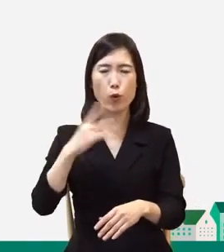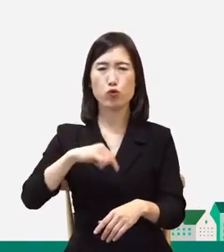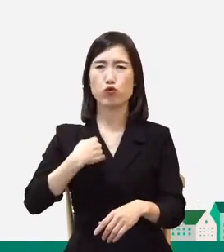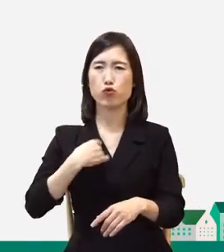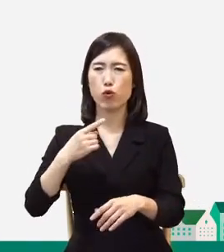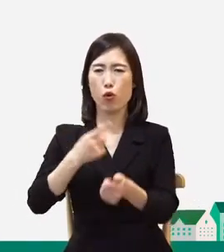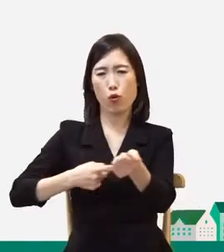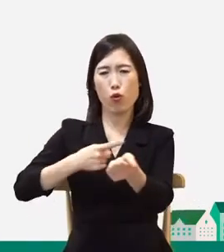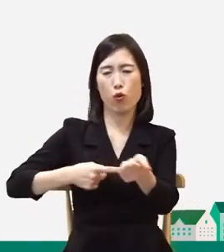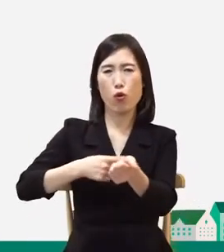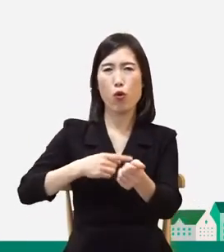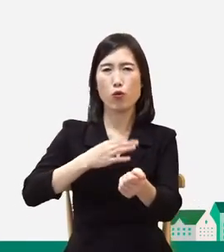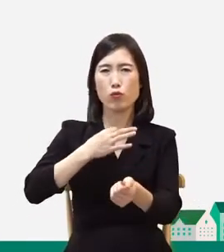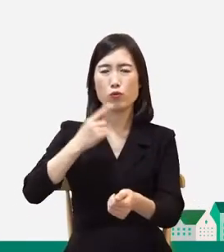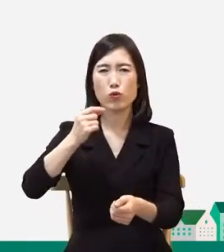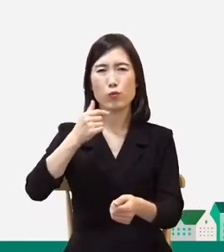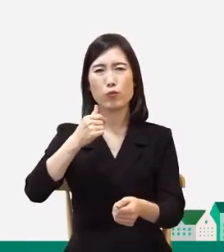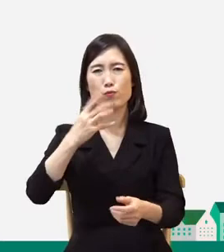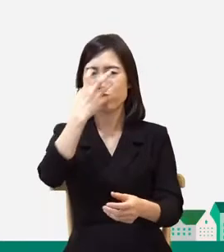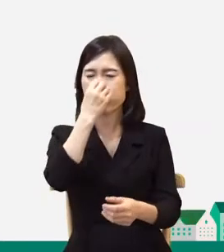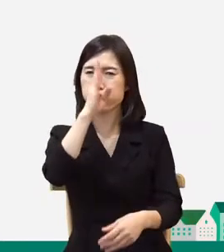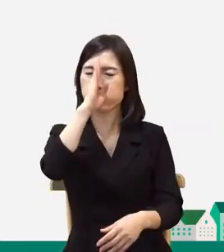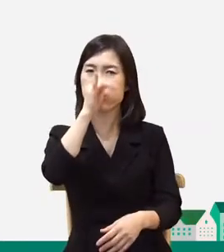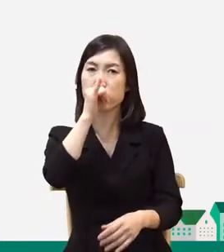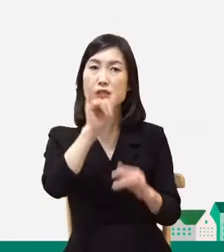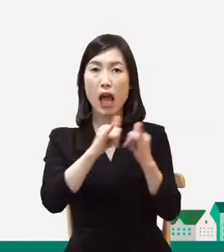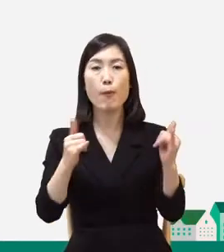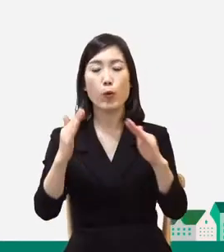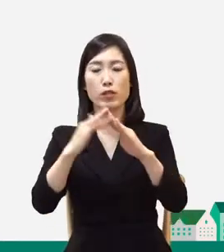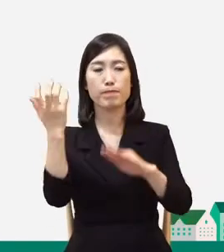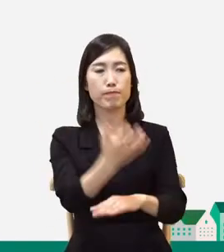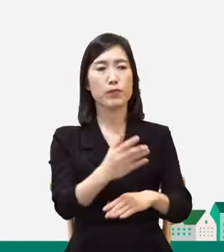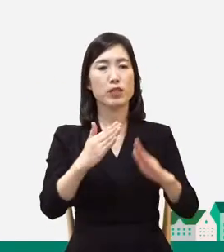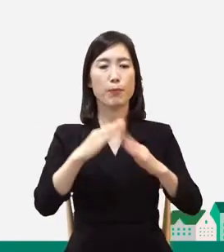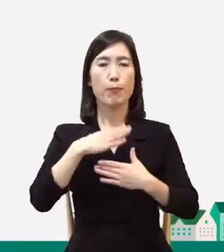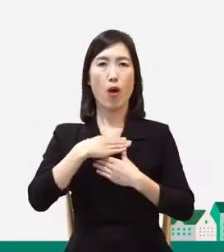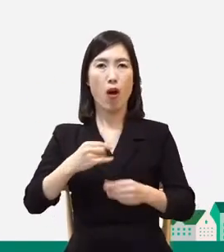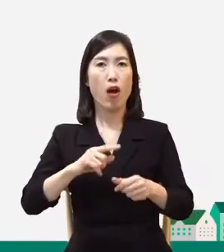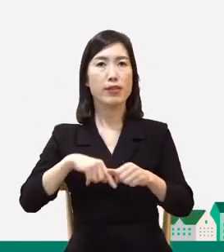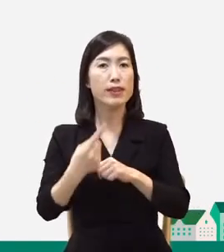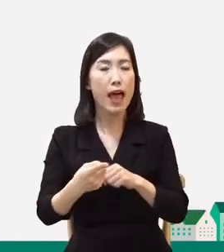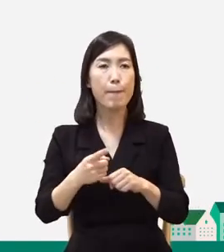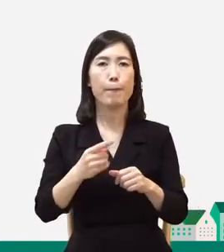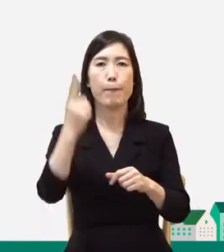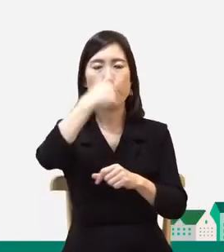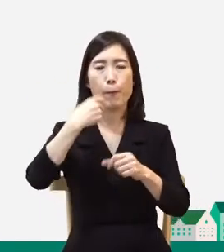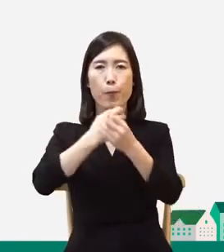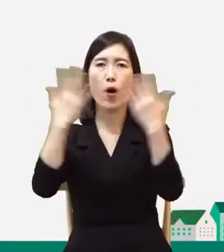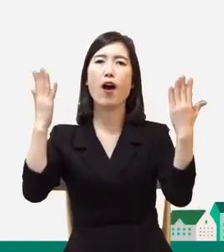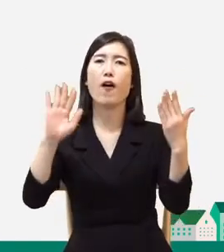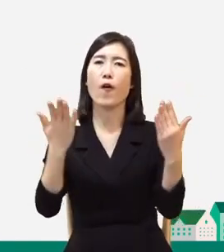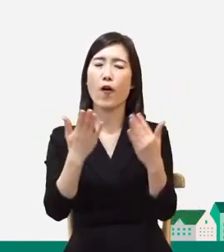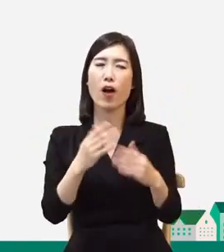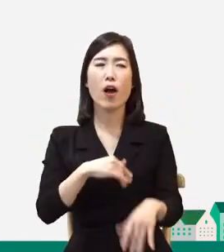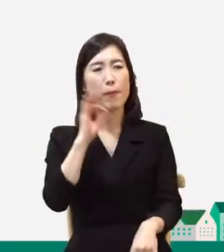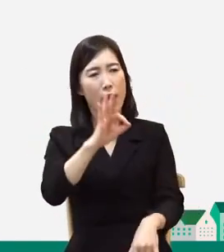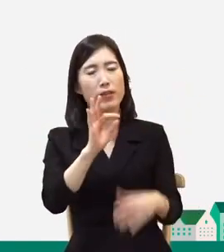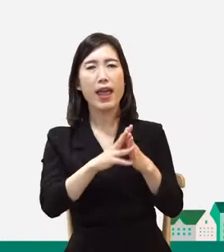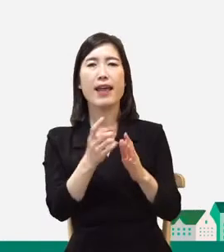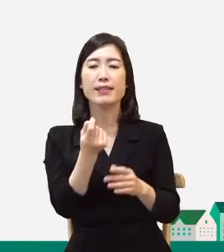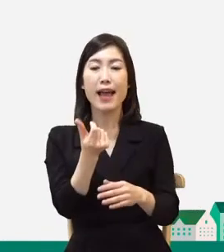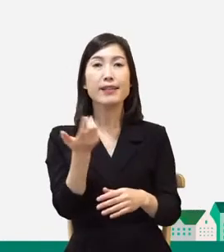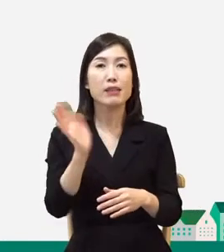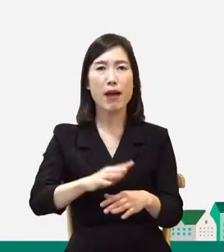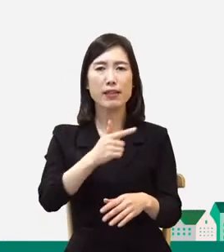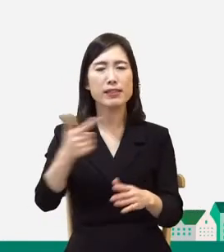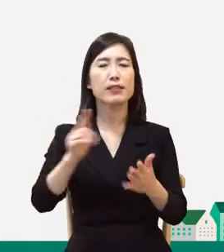지원자의 말을 이해하는 폭이 확장되는 등 소소한 삶의 변화들이 나타나고 있는데요. 이러한 변화들이 지금까지